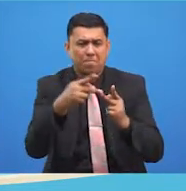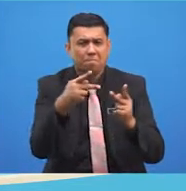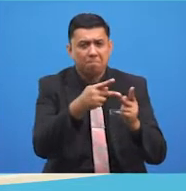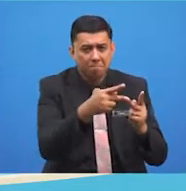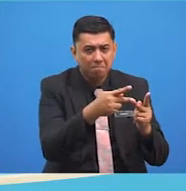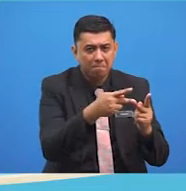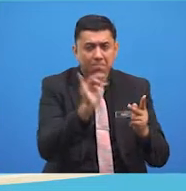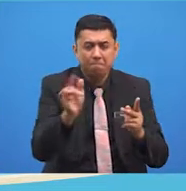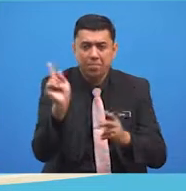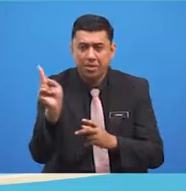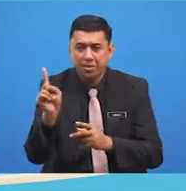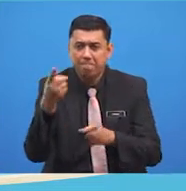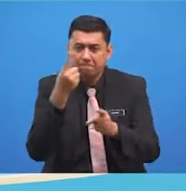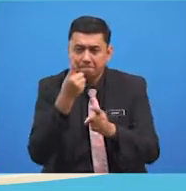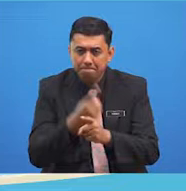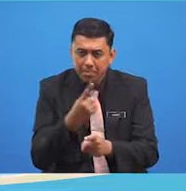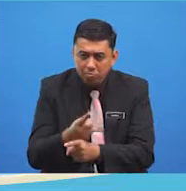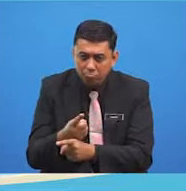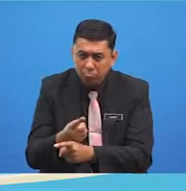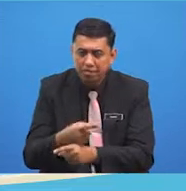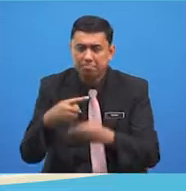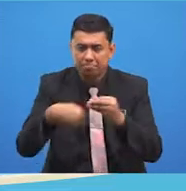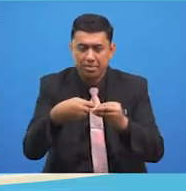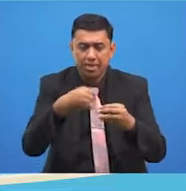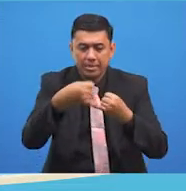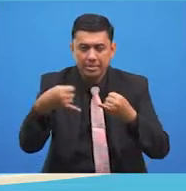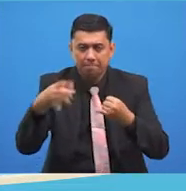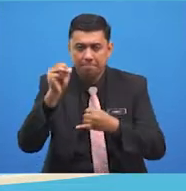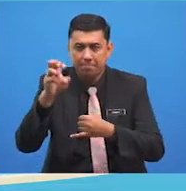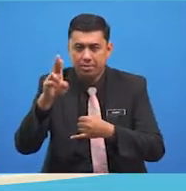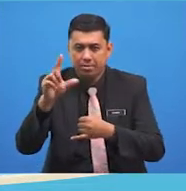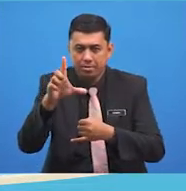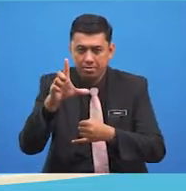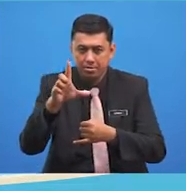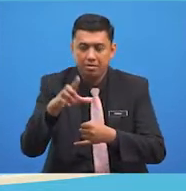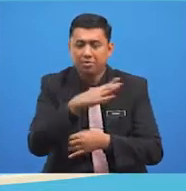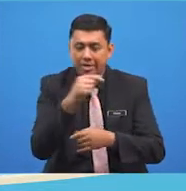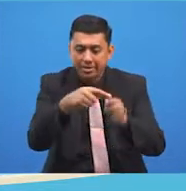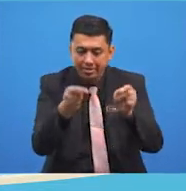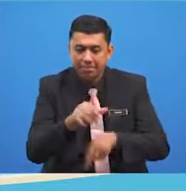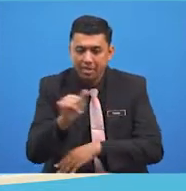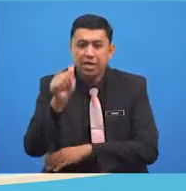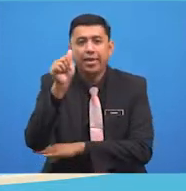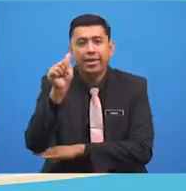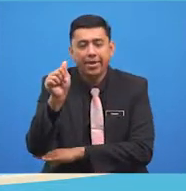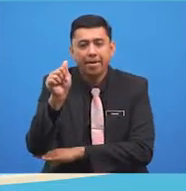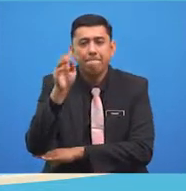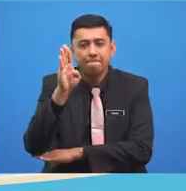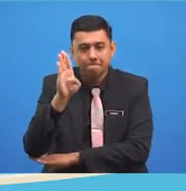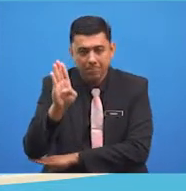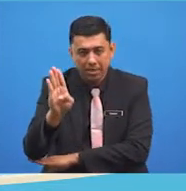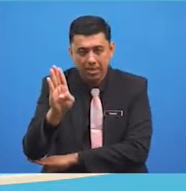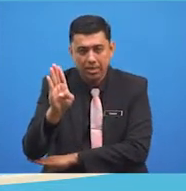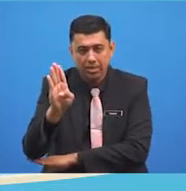benar tentang jenis mineral dan lokasinya? A. Petroleum luar pesisir pantai Sabah. B.